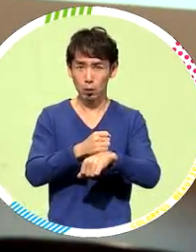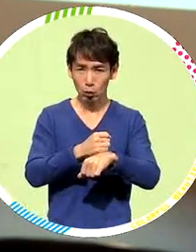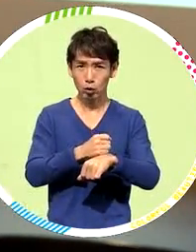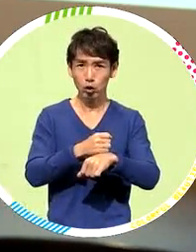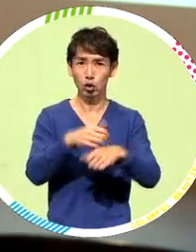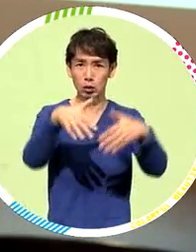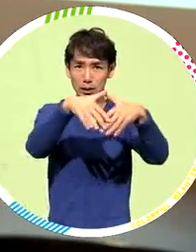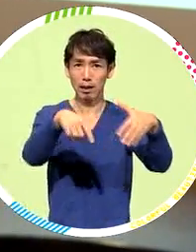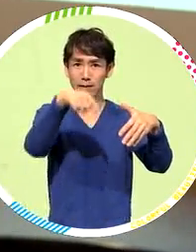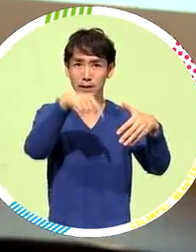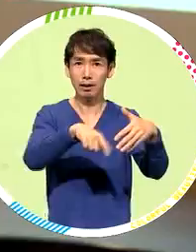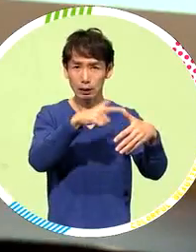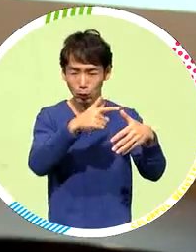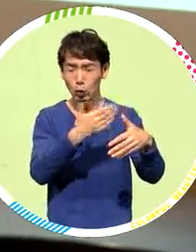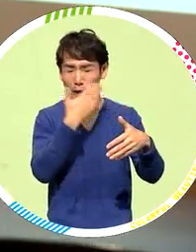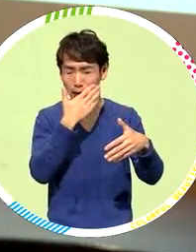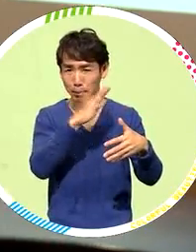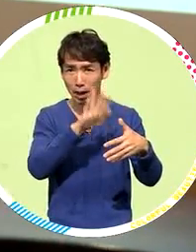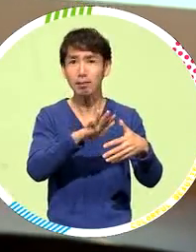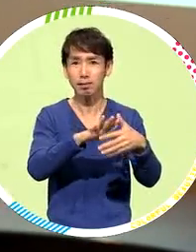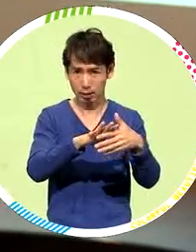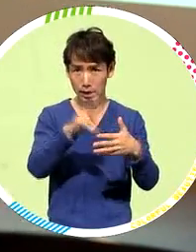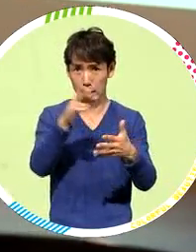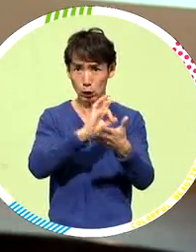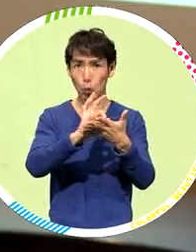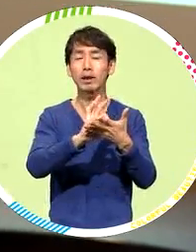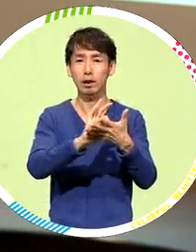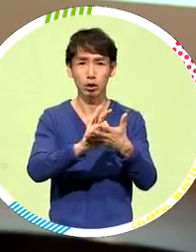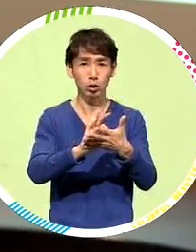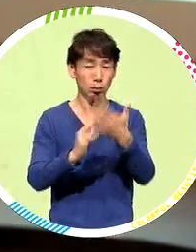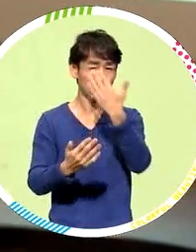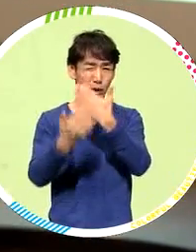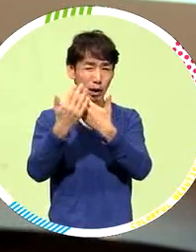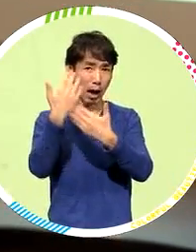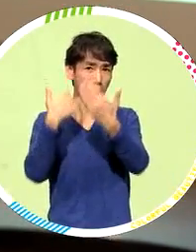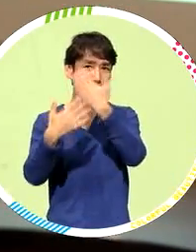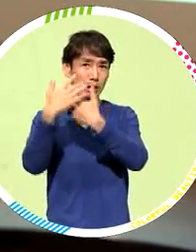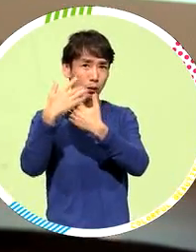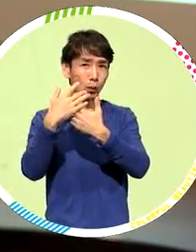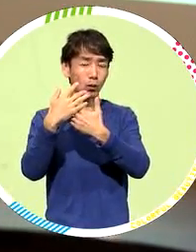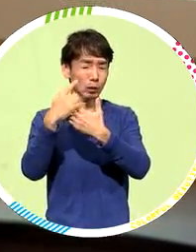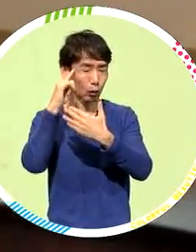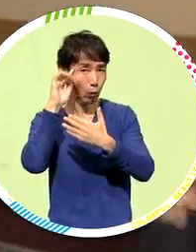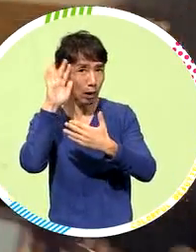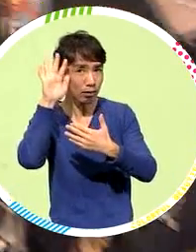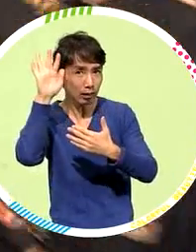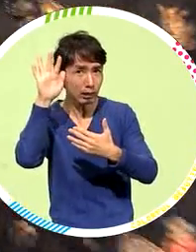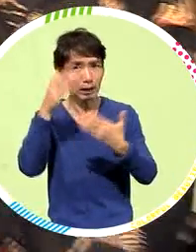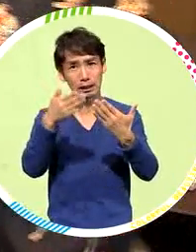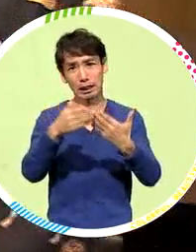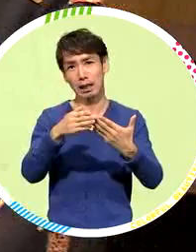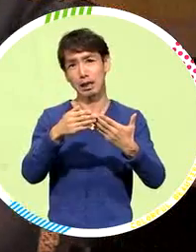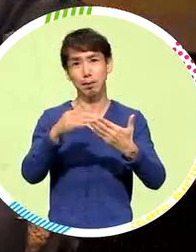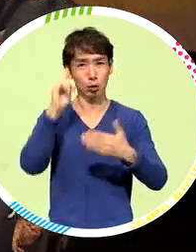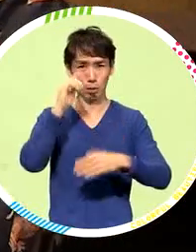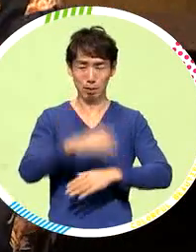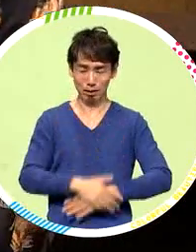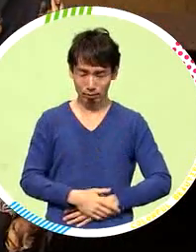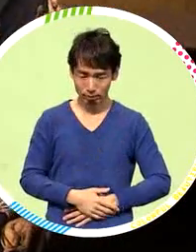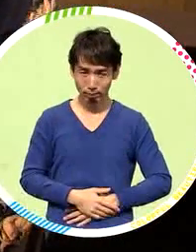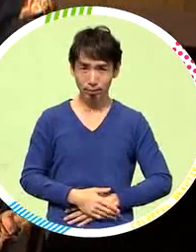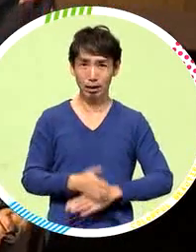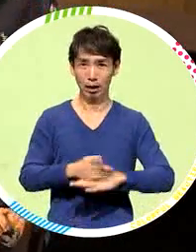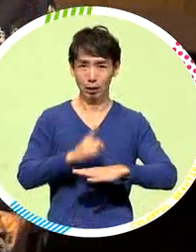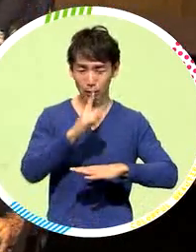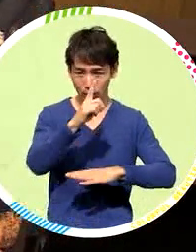でも見られるようになってますのでぜひ利用して昔のことにを思いを馳せて頂ければと思いますありがとうございまし